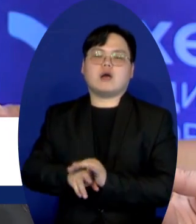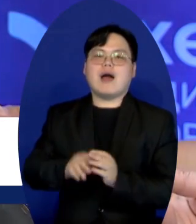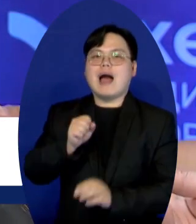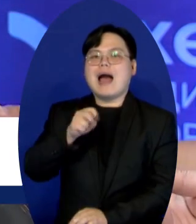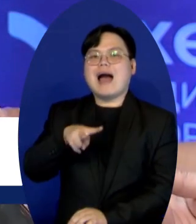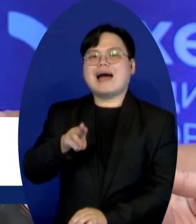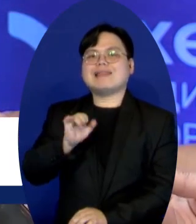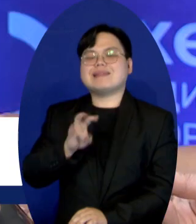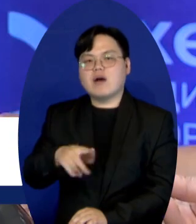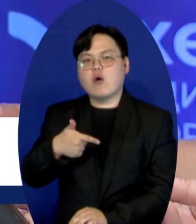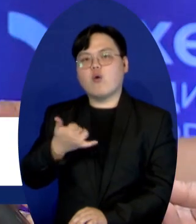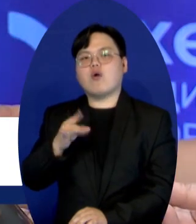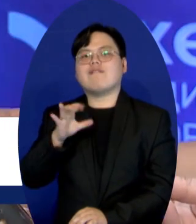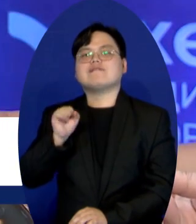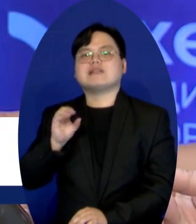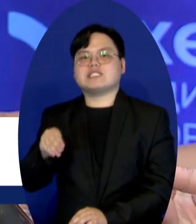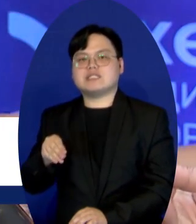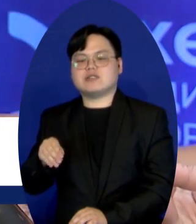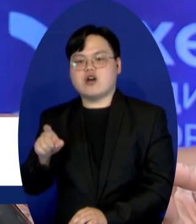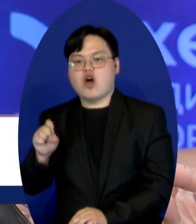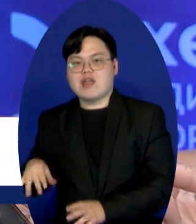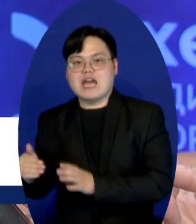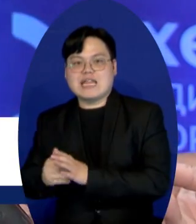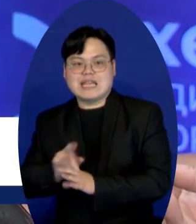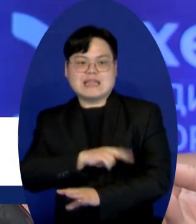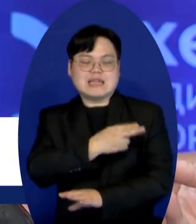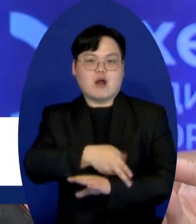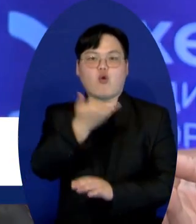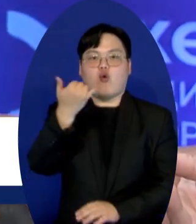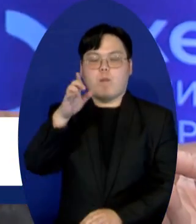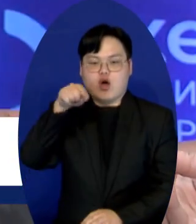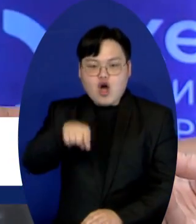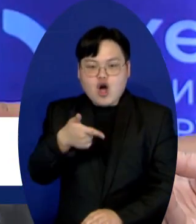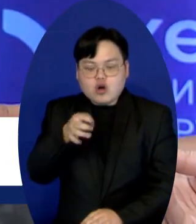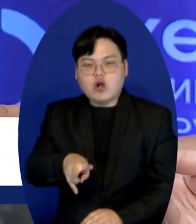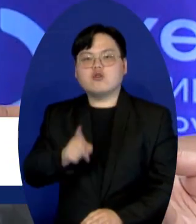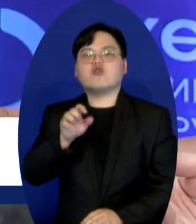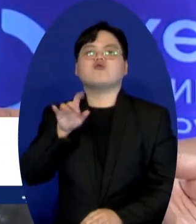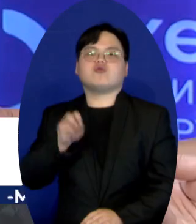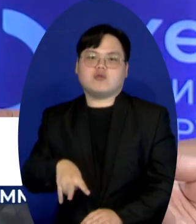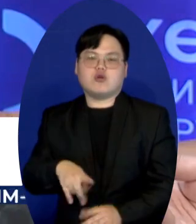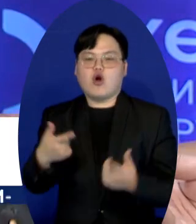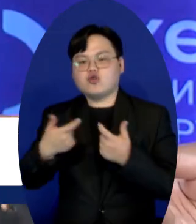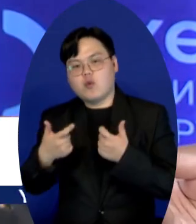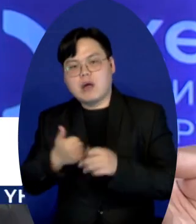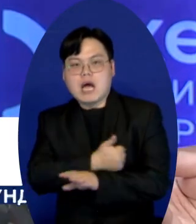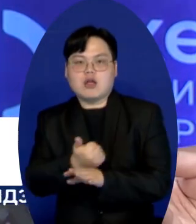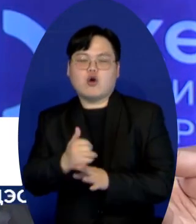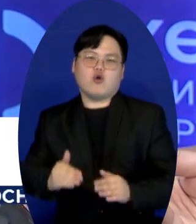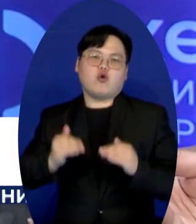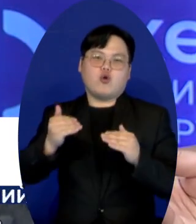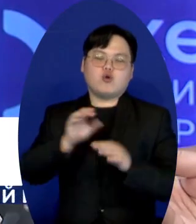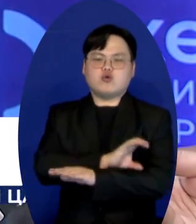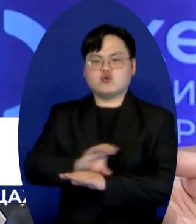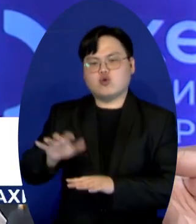алтан гурвалжингийн голд байна. Ганц аял жуулч юу ганц үйлдвэрээс гадна аял жуулчлалыг хөгжүүлж болно. Цашид буудлууд бий болно. Хэмтэр